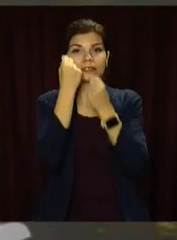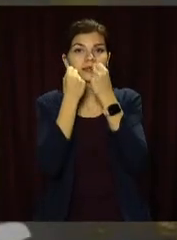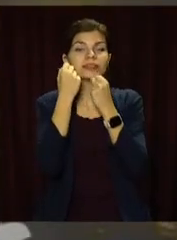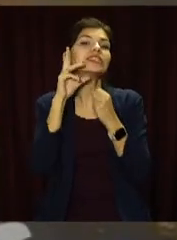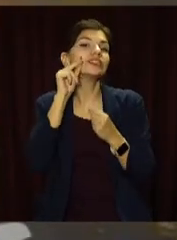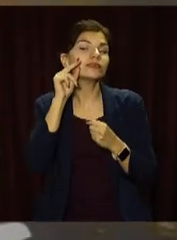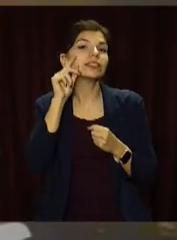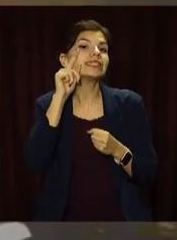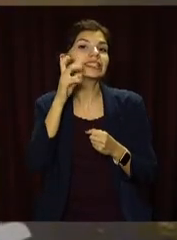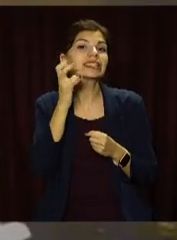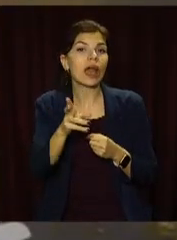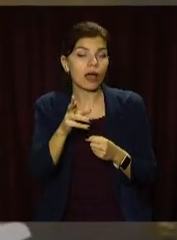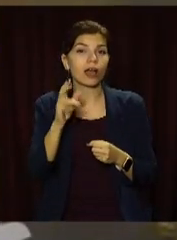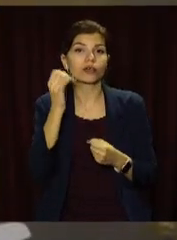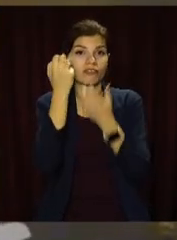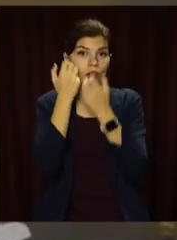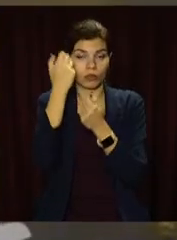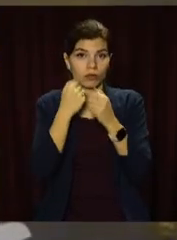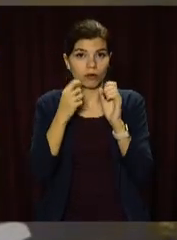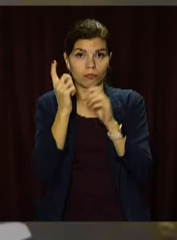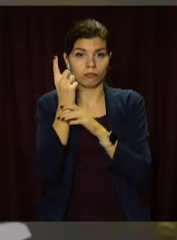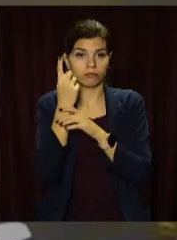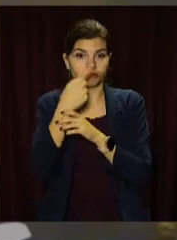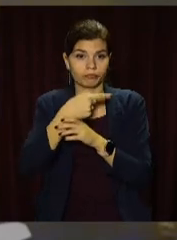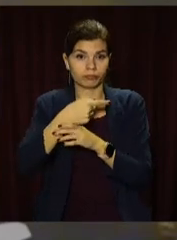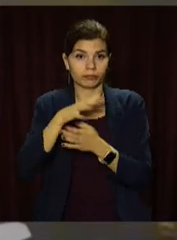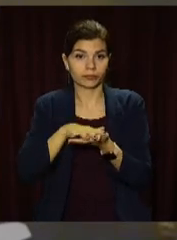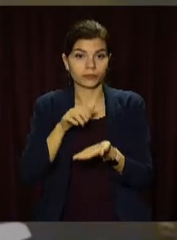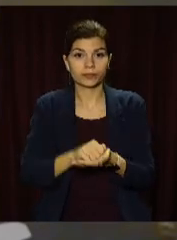та світлофор. Загиблих та постраждалих немає. Водій